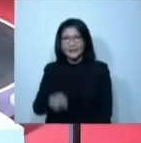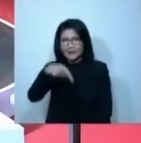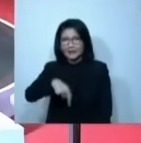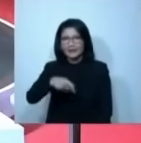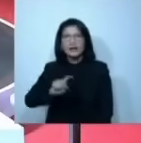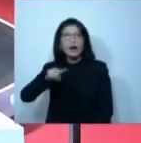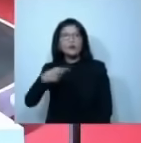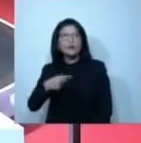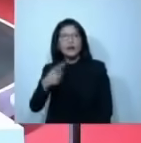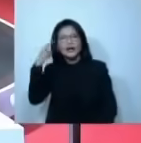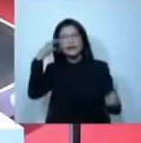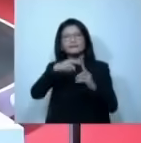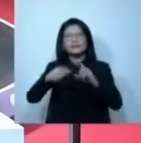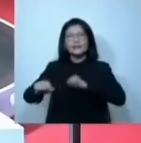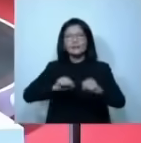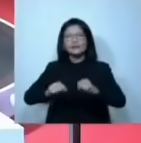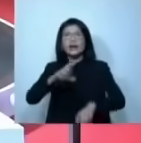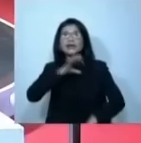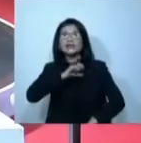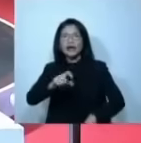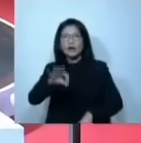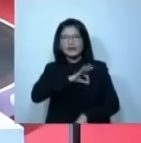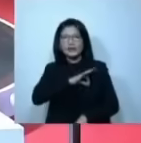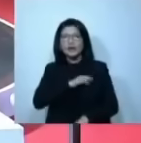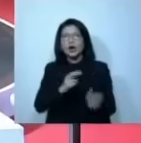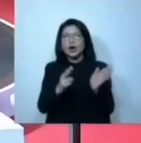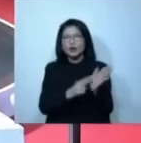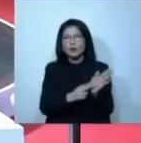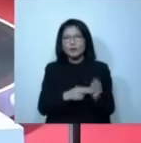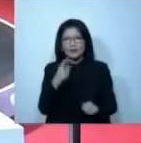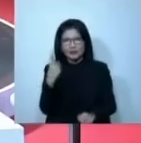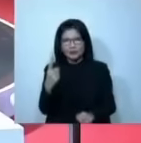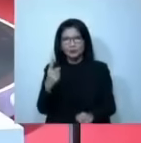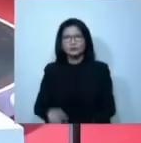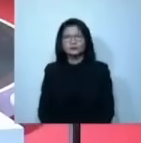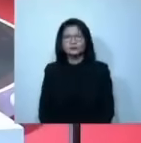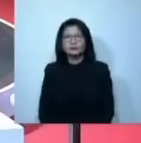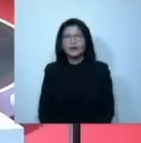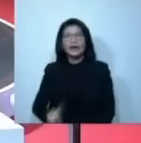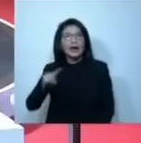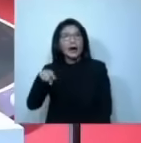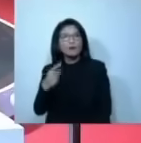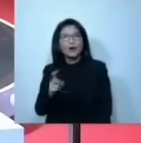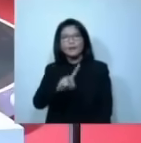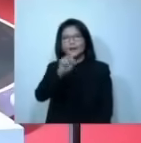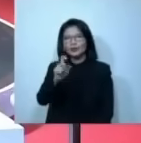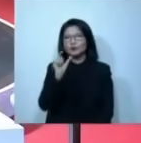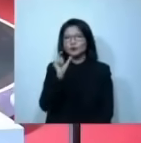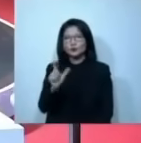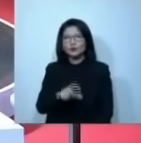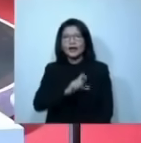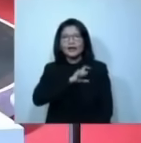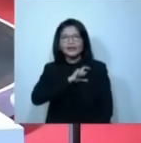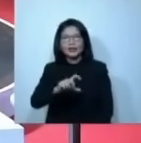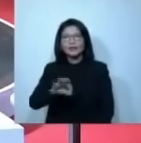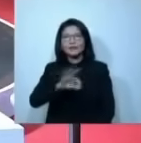mengevaluasi tapi saya hanya mendeskripsikan saja gambaran debat semalam S dua dan 3 seperti itu Oke